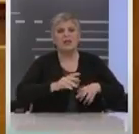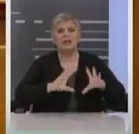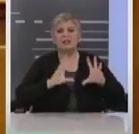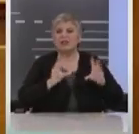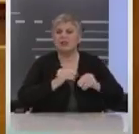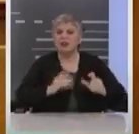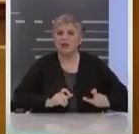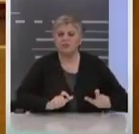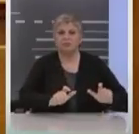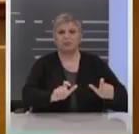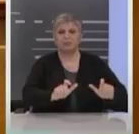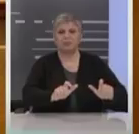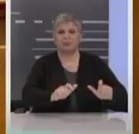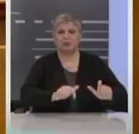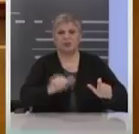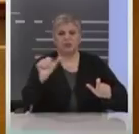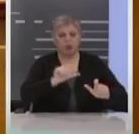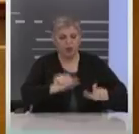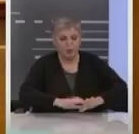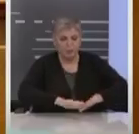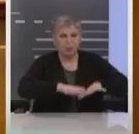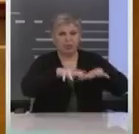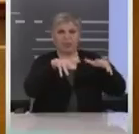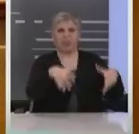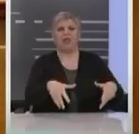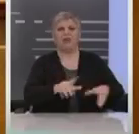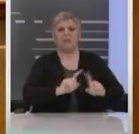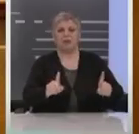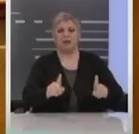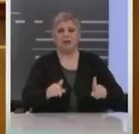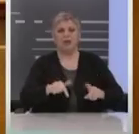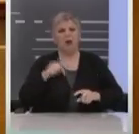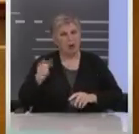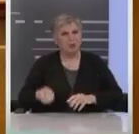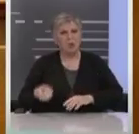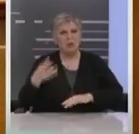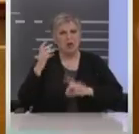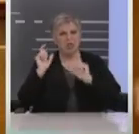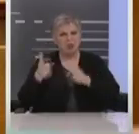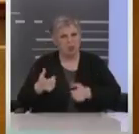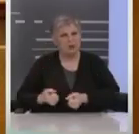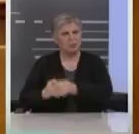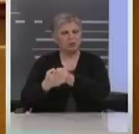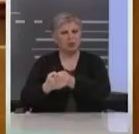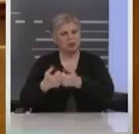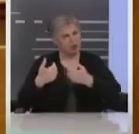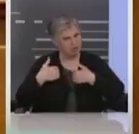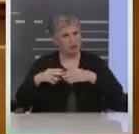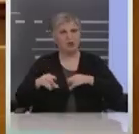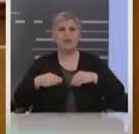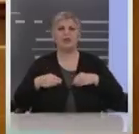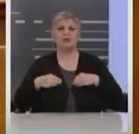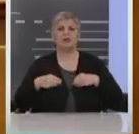προστασίας προέρχονται, έχουν στηριχθεί από το κόμμα της αντιπολίτευσης. Και αυτός είναι και ο λόγος που στα